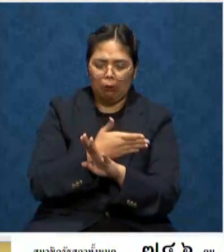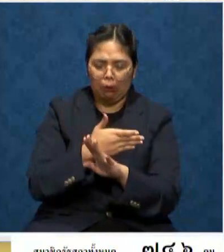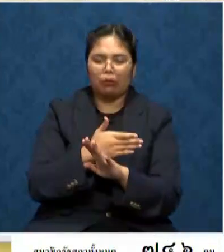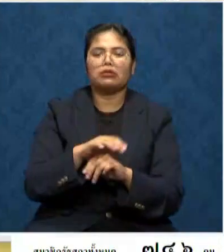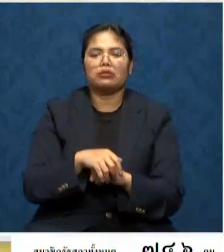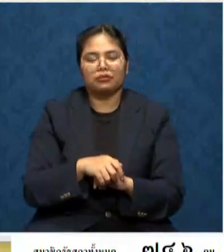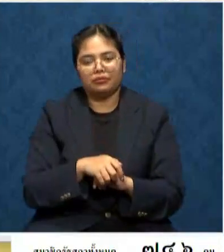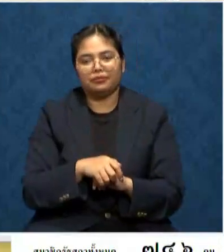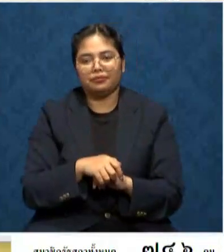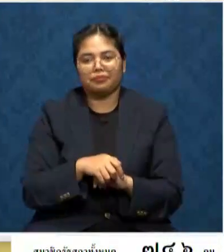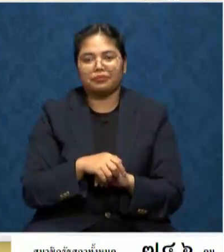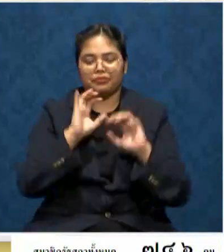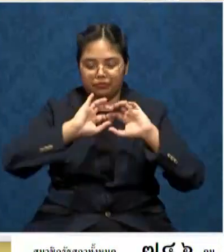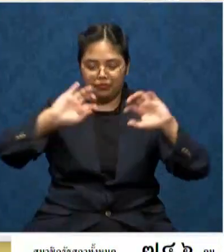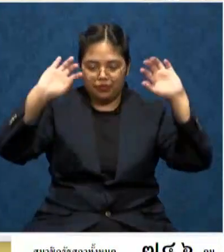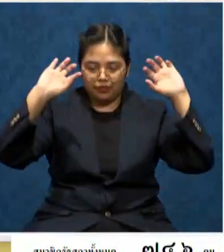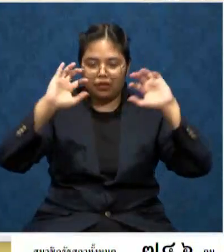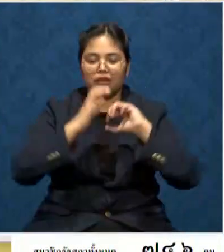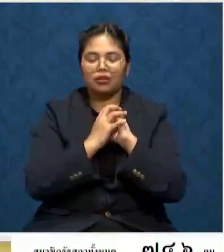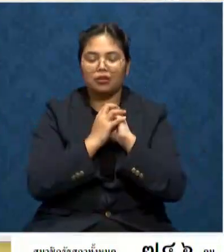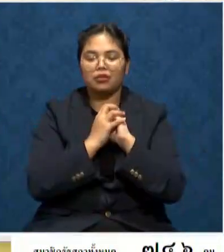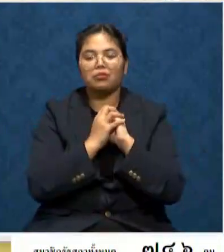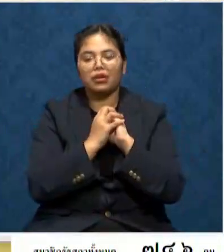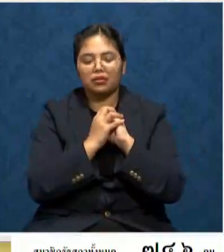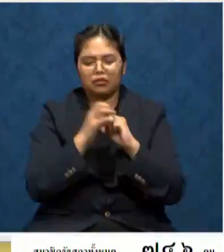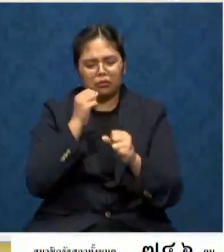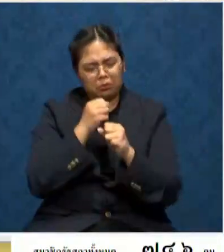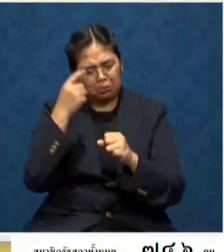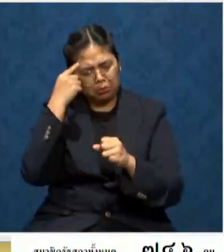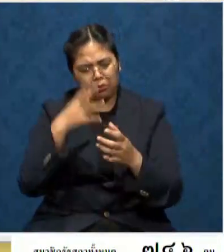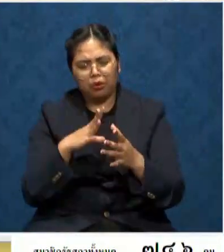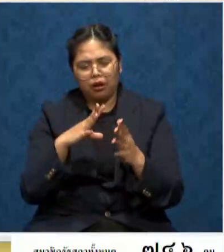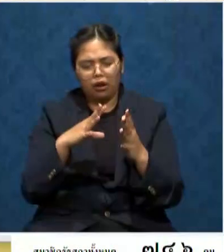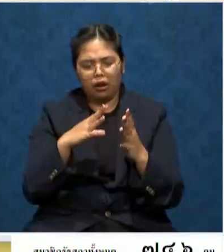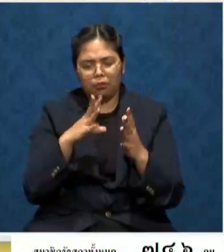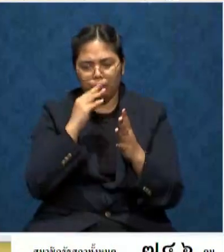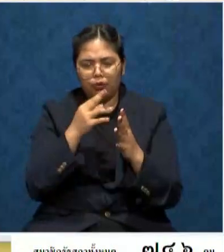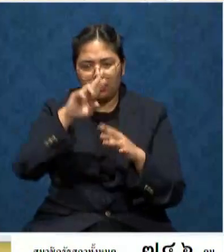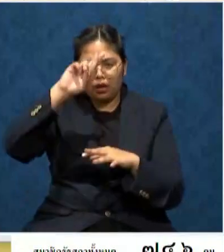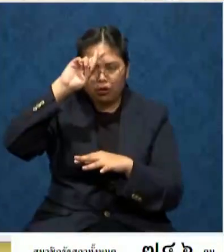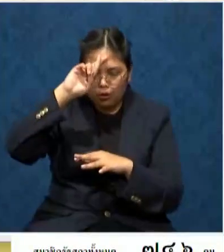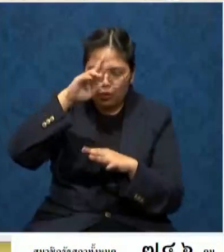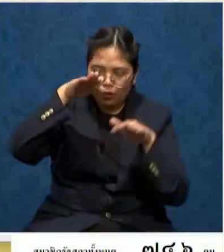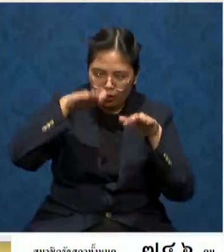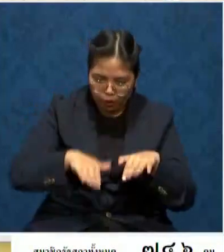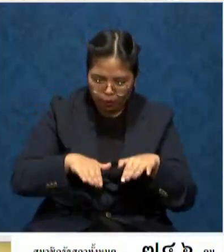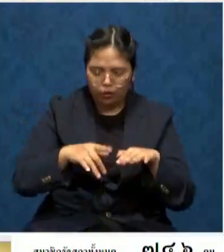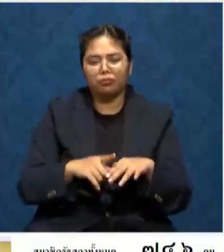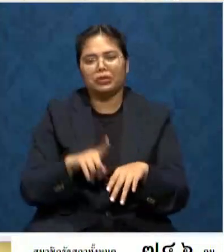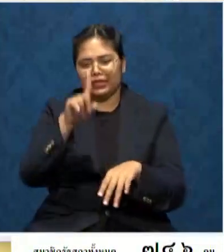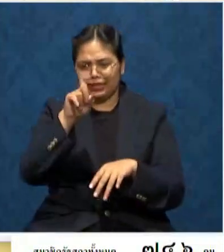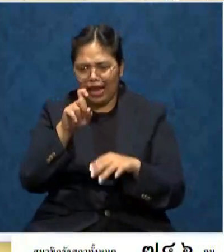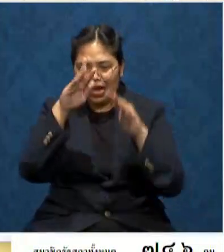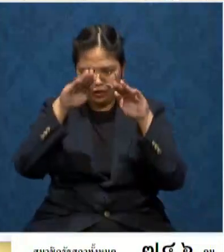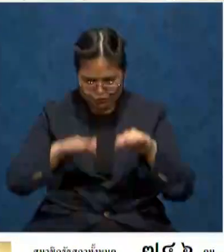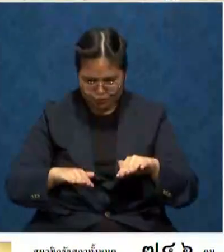เมอรัฐบาลพูดถึงเรื่องการที่จะไม่ละเลยในเรื่องของการลดอัตราการเก็บป่วยและการเสียชีวตก่อนวัยอัน